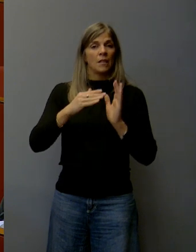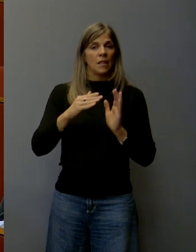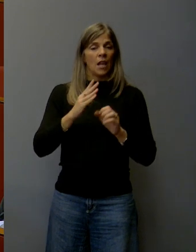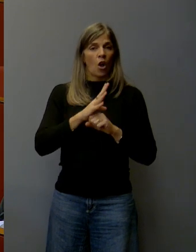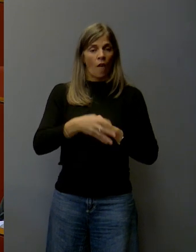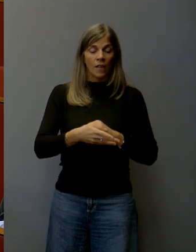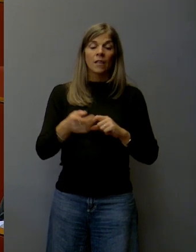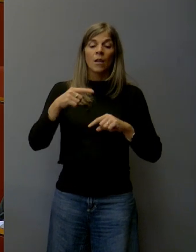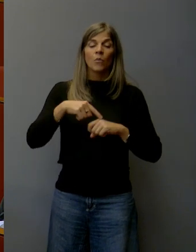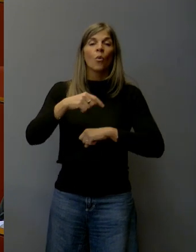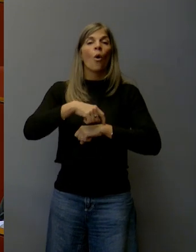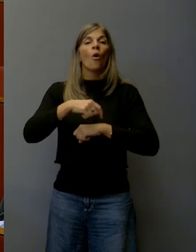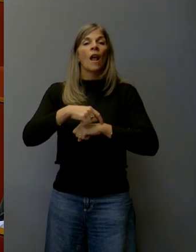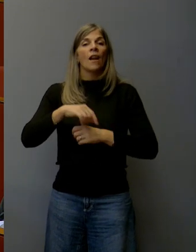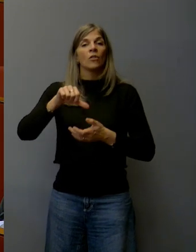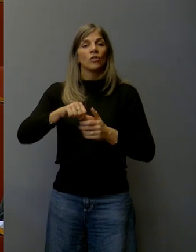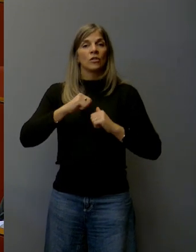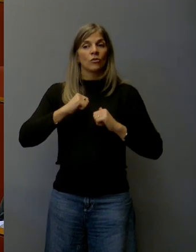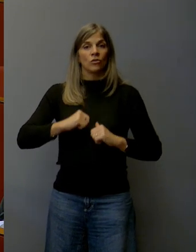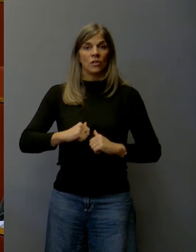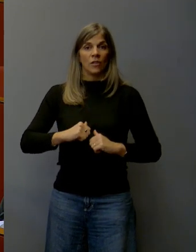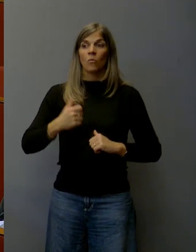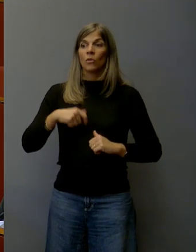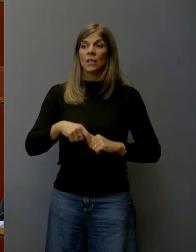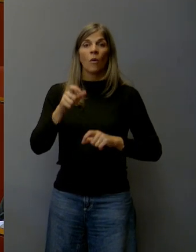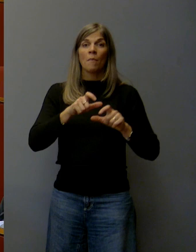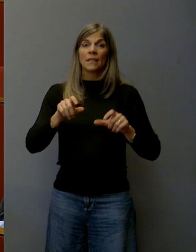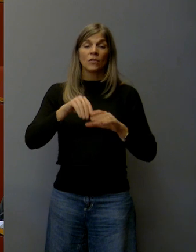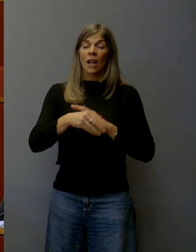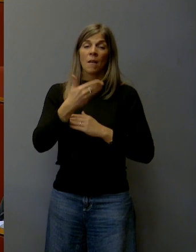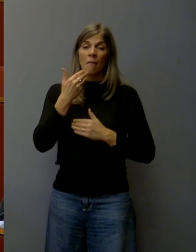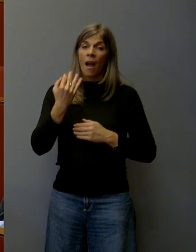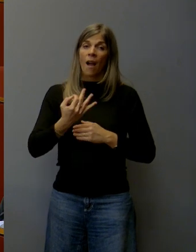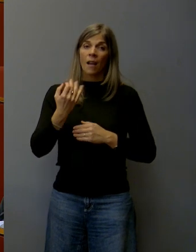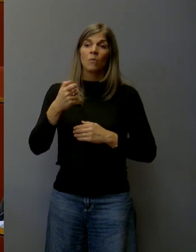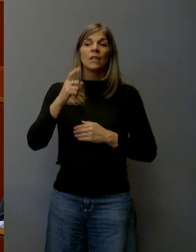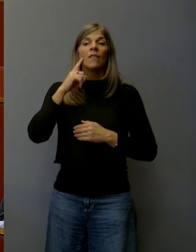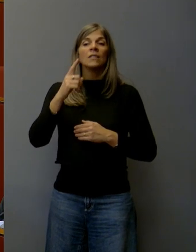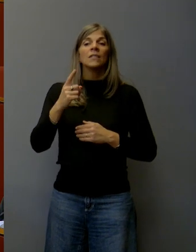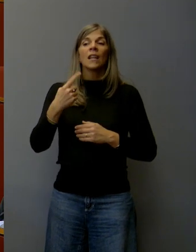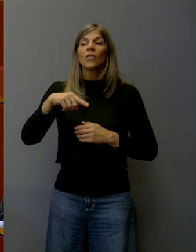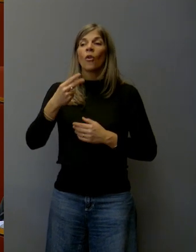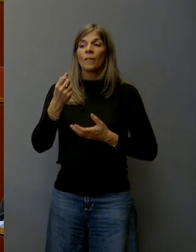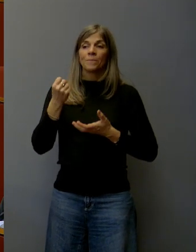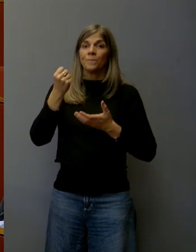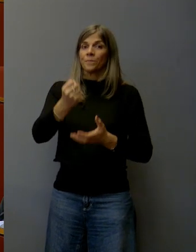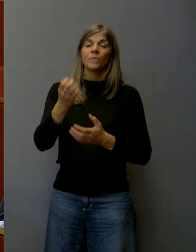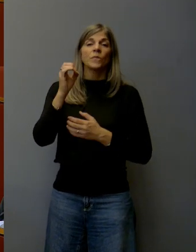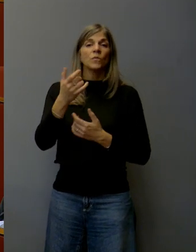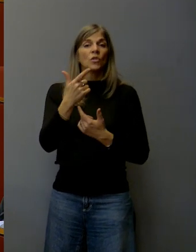del centro civico che per una costante carenza di personale perché se non si invaste sulla cultura non se ne